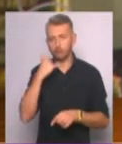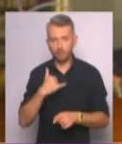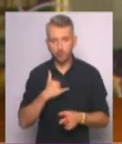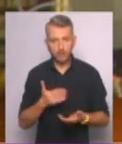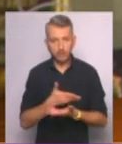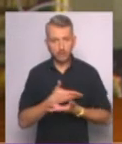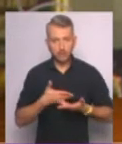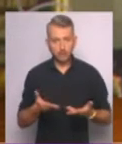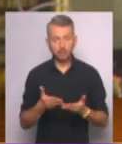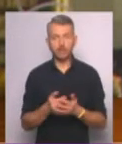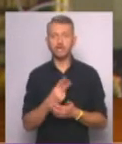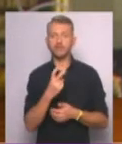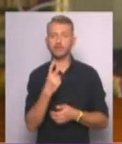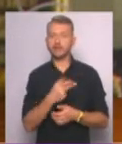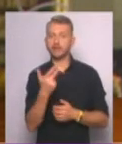нашої розмови. Прошу,